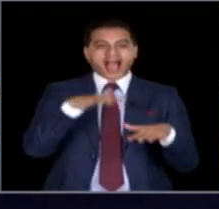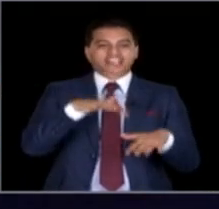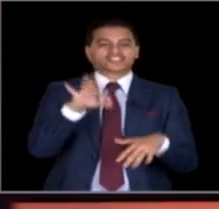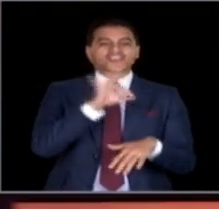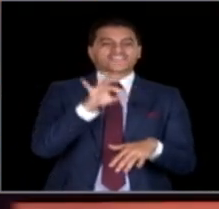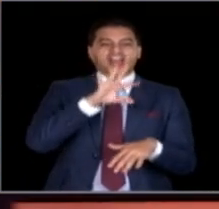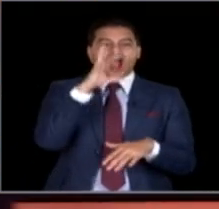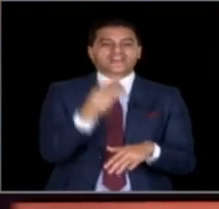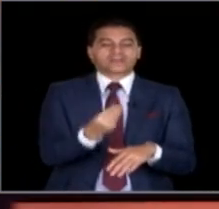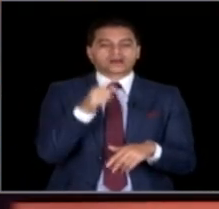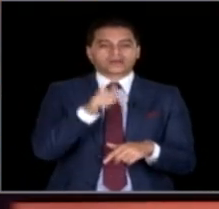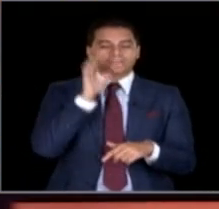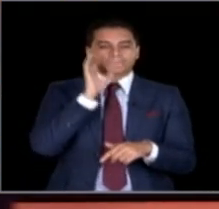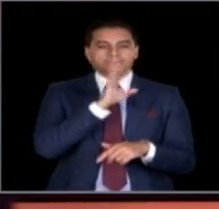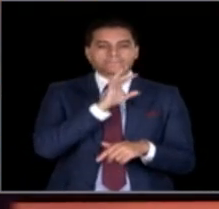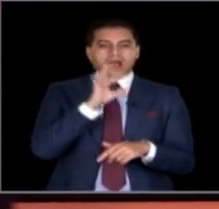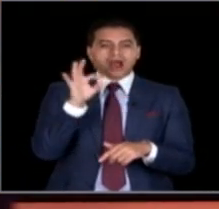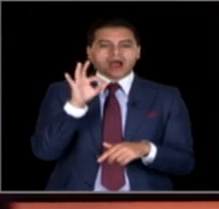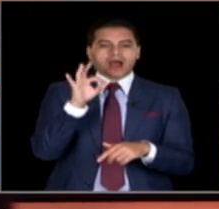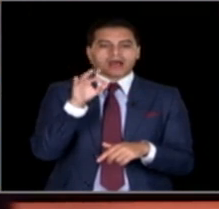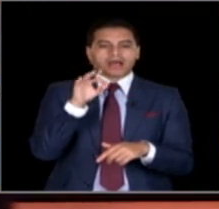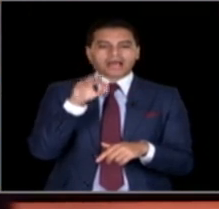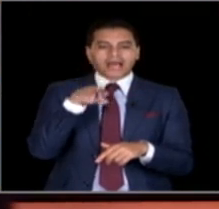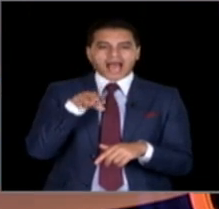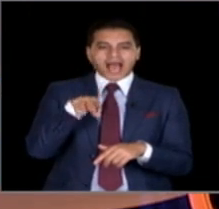من أضخم أنواع الحرابي،